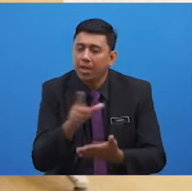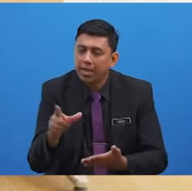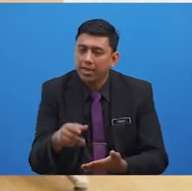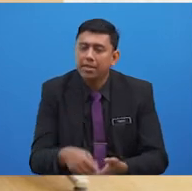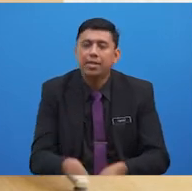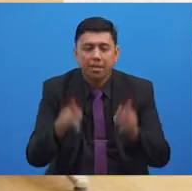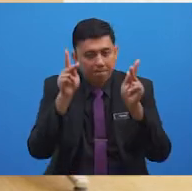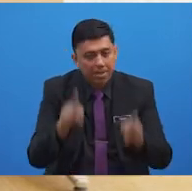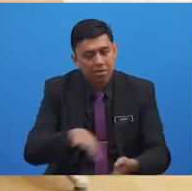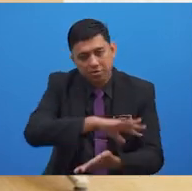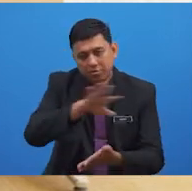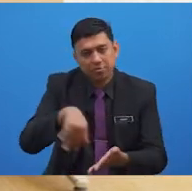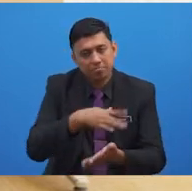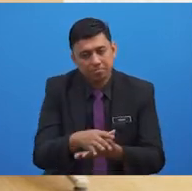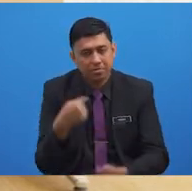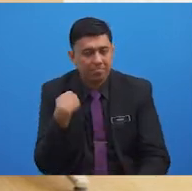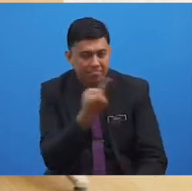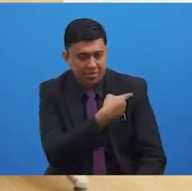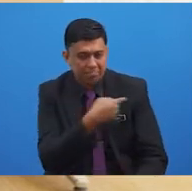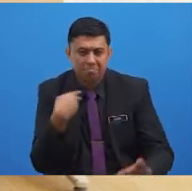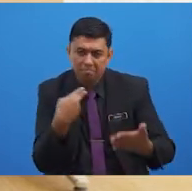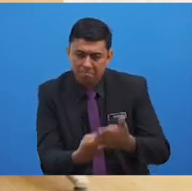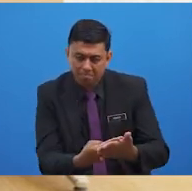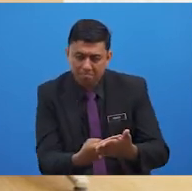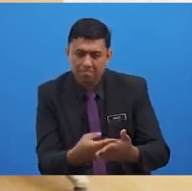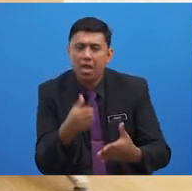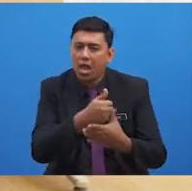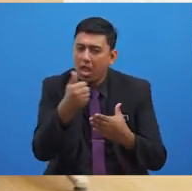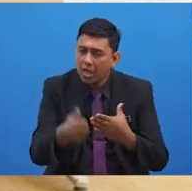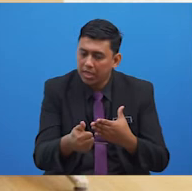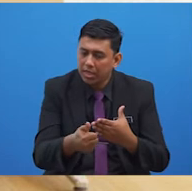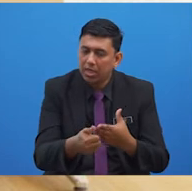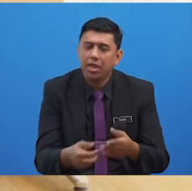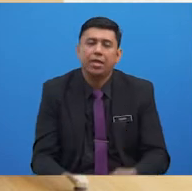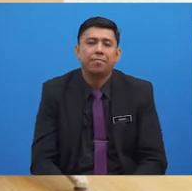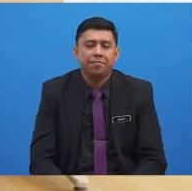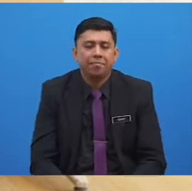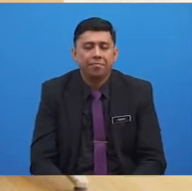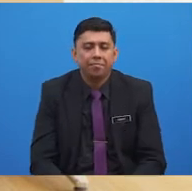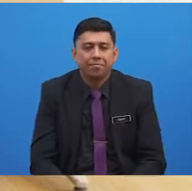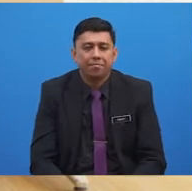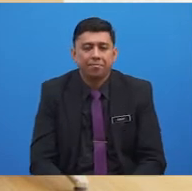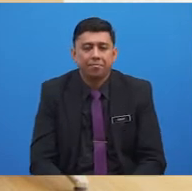Baiklah para pelajar sekalian, kita sudah hampir ke penghujung rancangan.